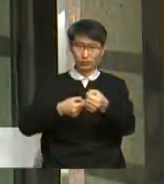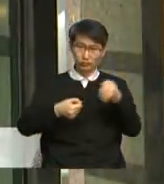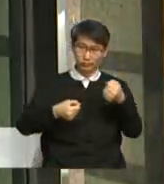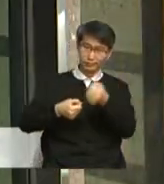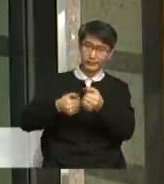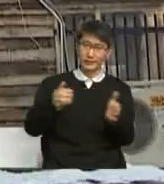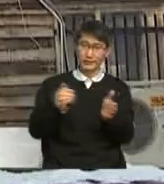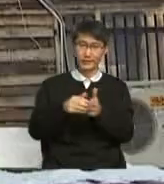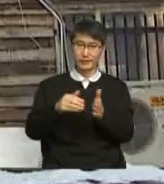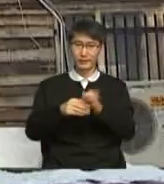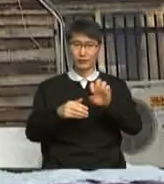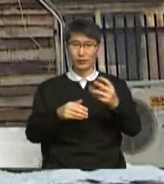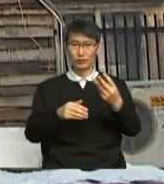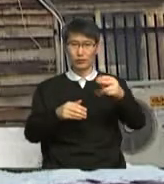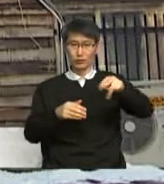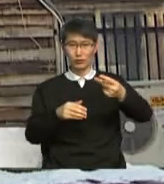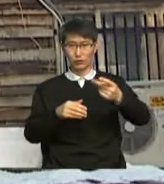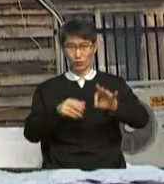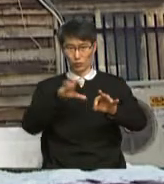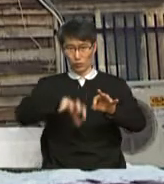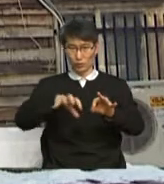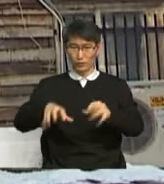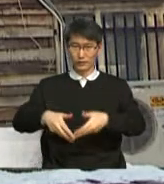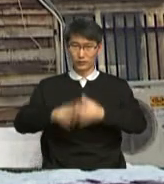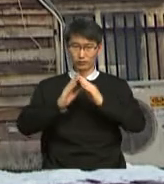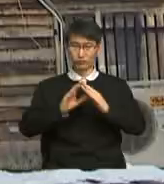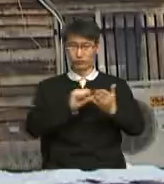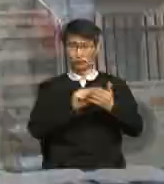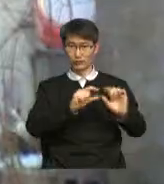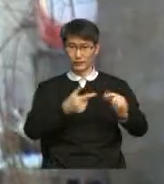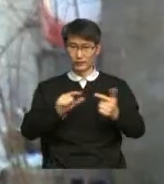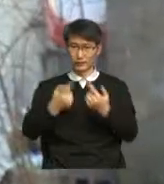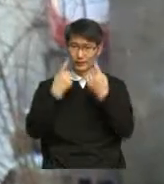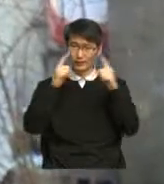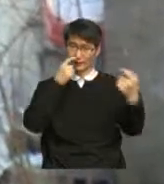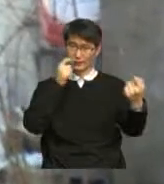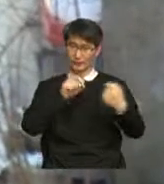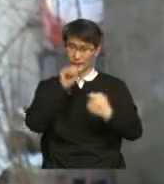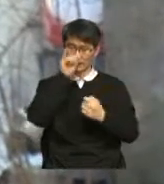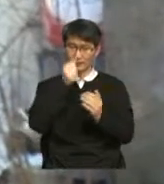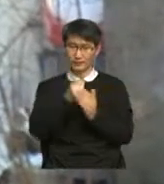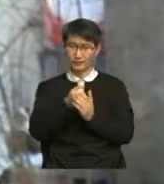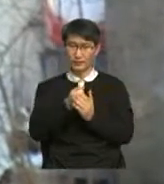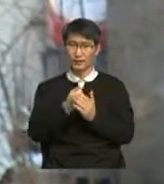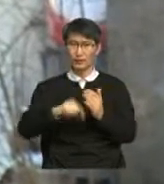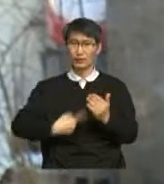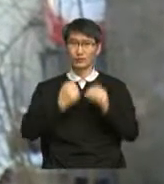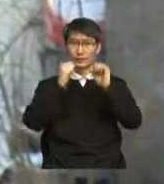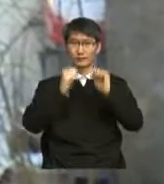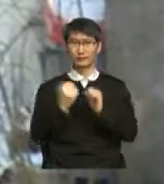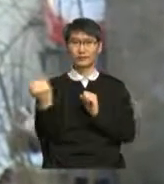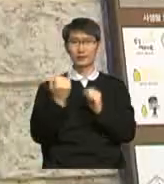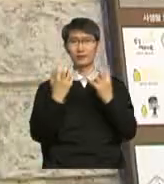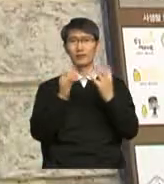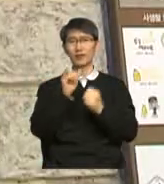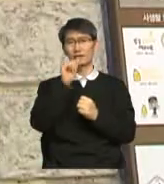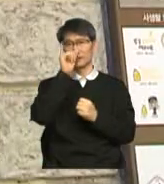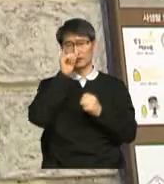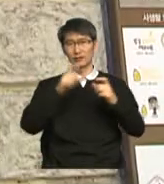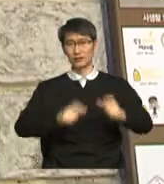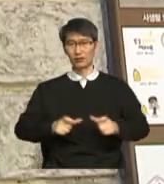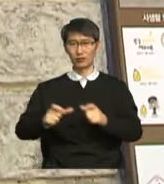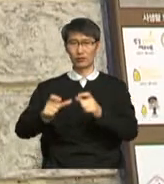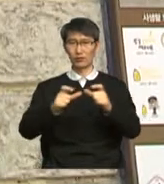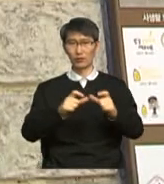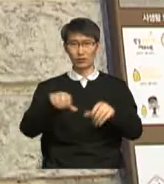시트까지 종로구 명륜동 일대에 설치된 시설물입니다. 대학교가 가까이 있어 이전부터 홀로 거주하는 여성들이 많은